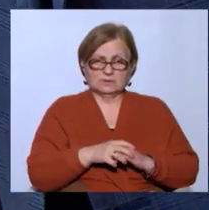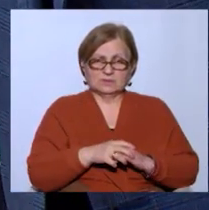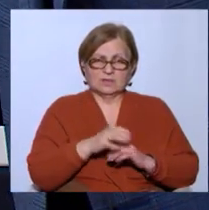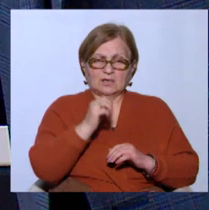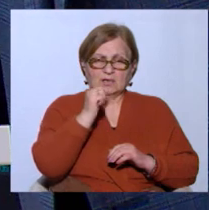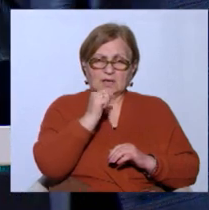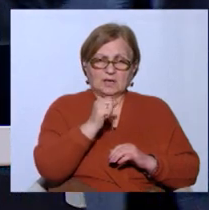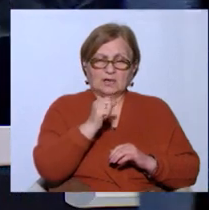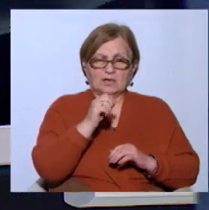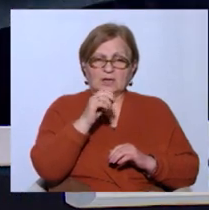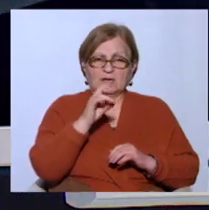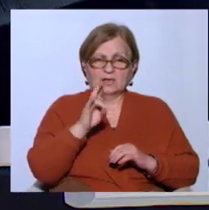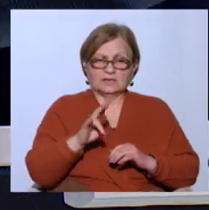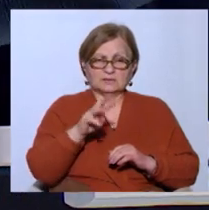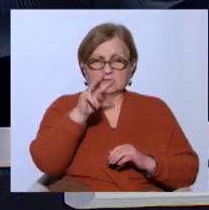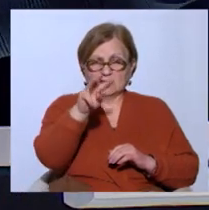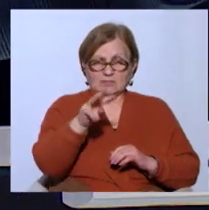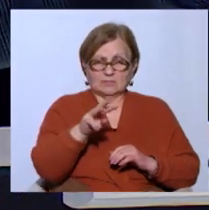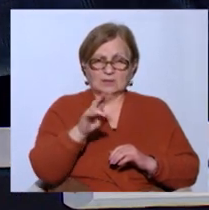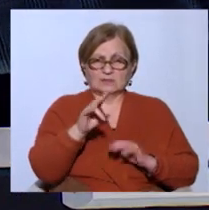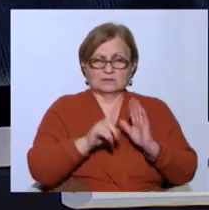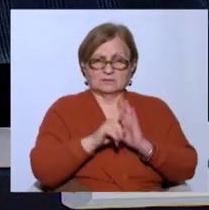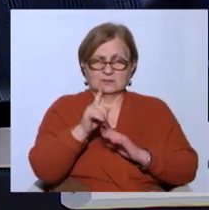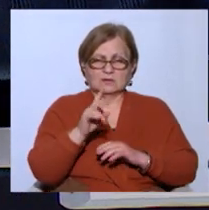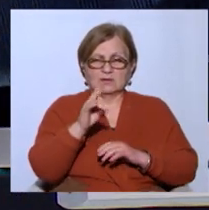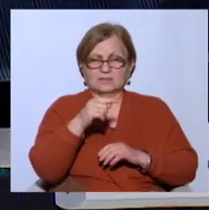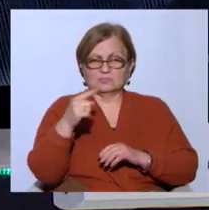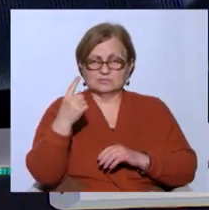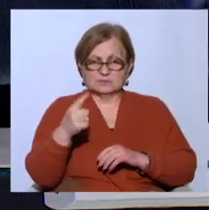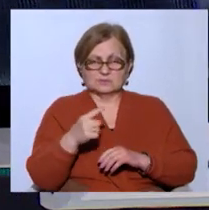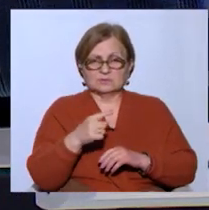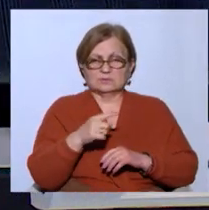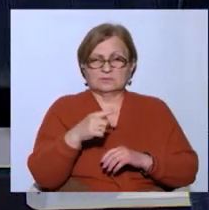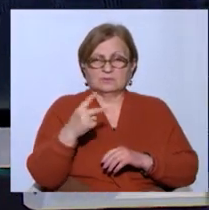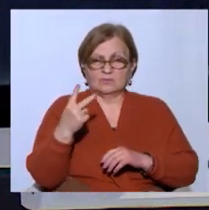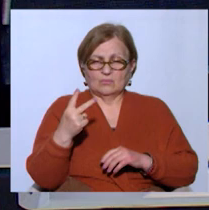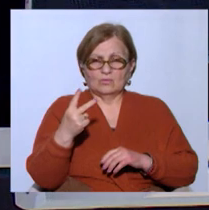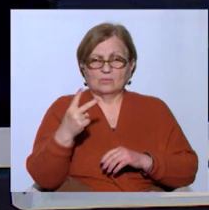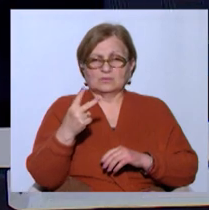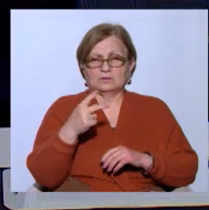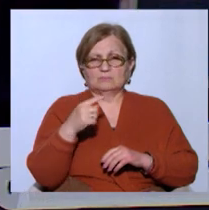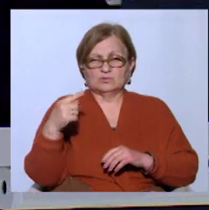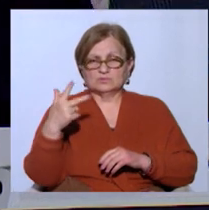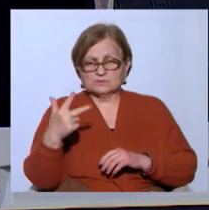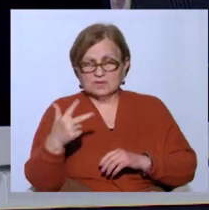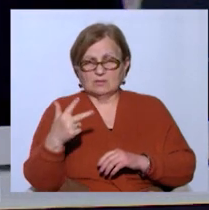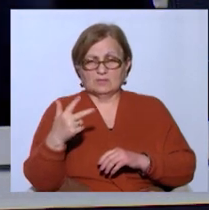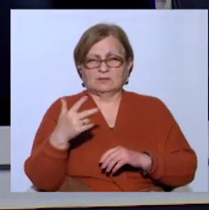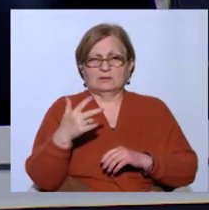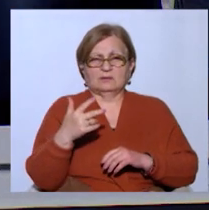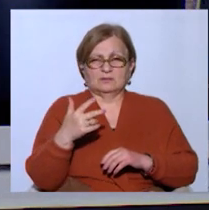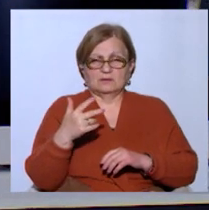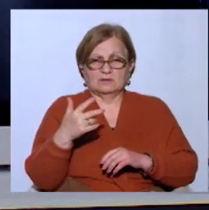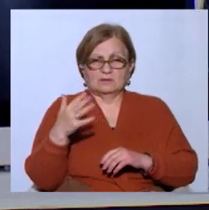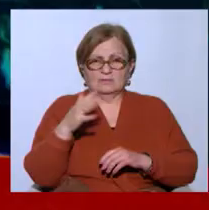n-დან m იქნება n-დან დაწყებული n n-1 n-2 და ასე შემდეგ